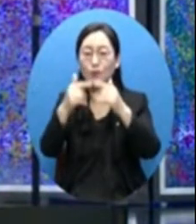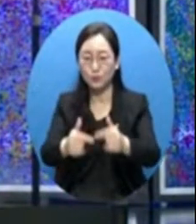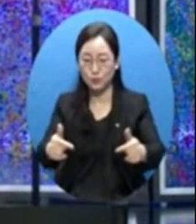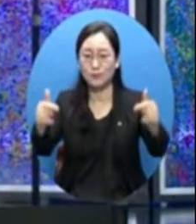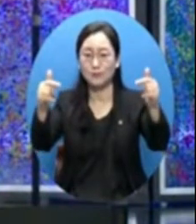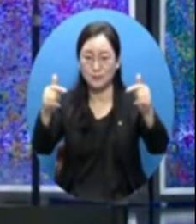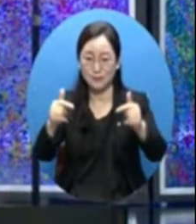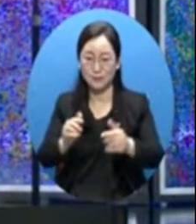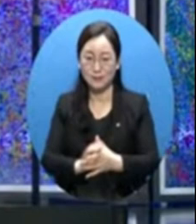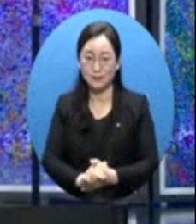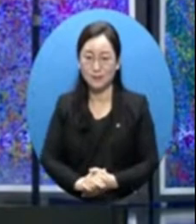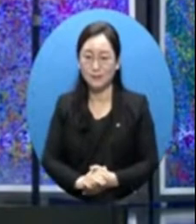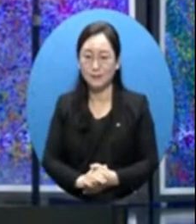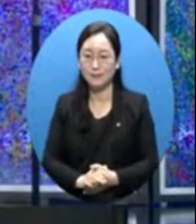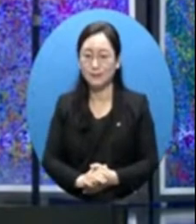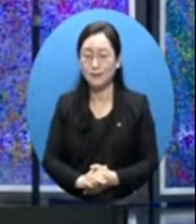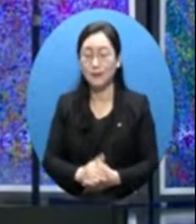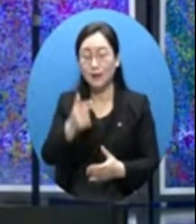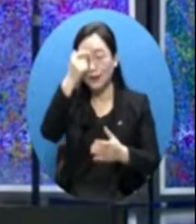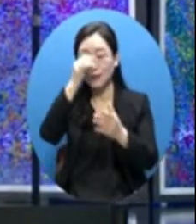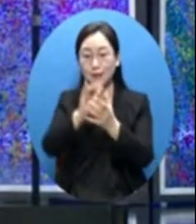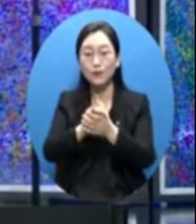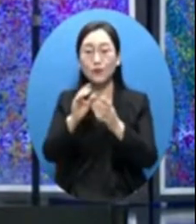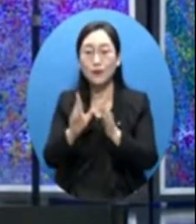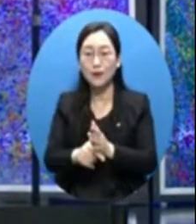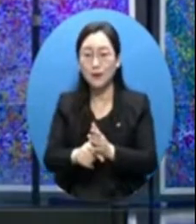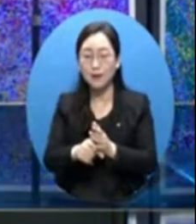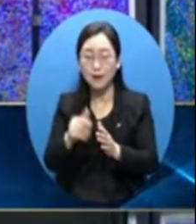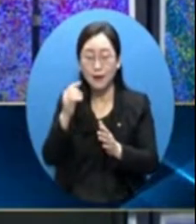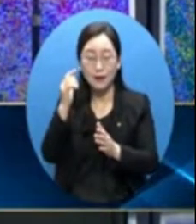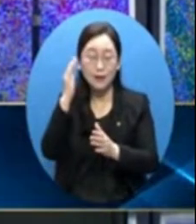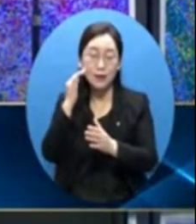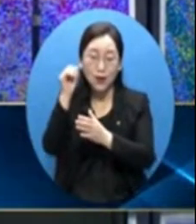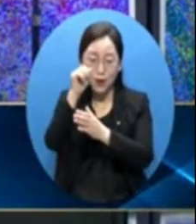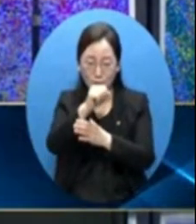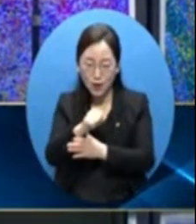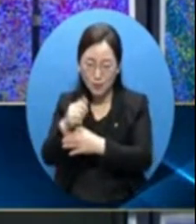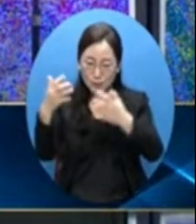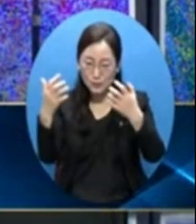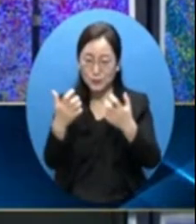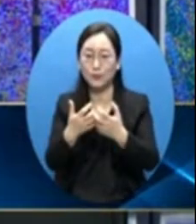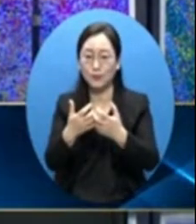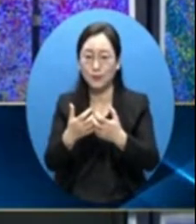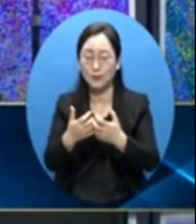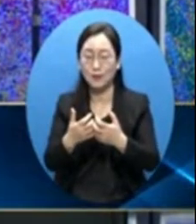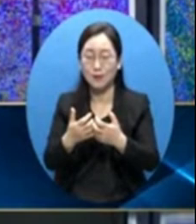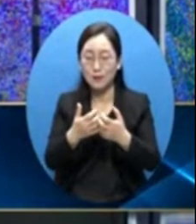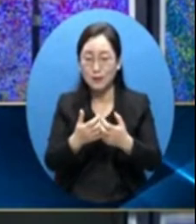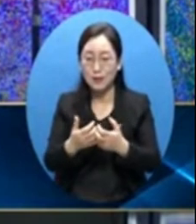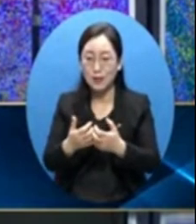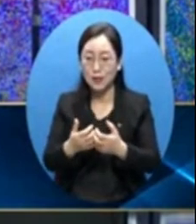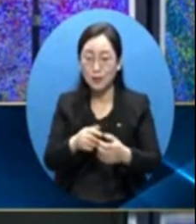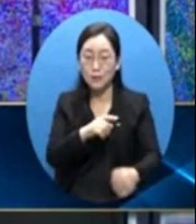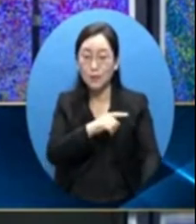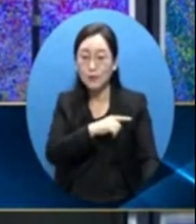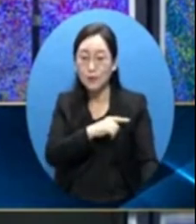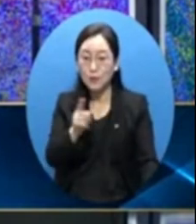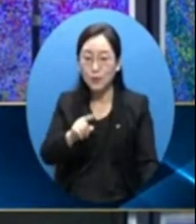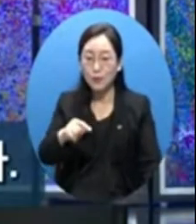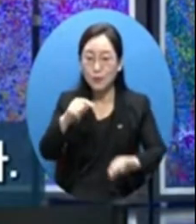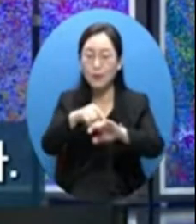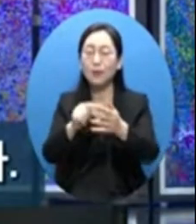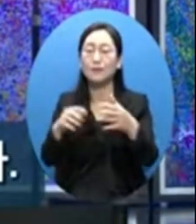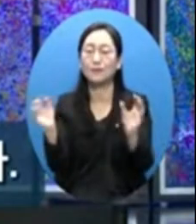것입니다. 기도할 때 기도의 열매가 우리에게 주렁주렁 맺히게 됩니다. 기도할 때 먼저 무엇보다도 함께 모여 기도할